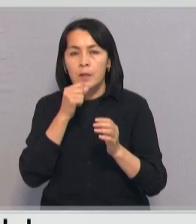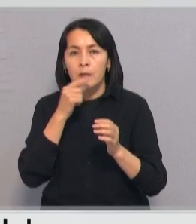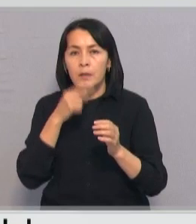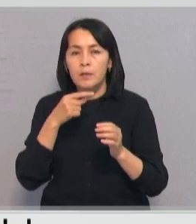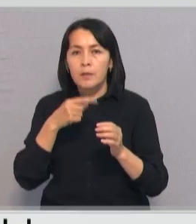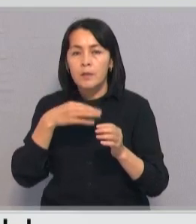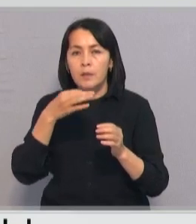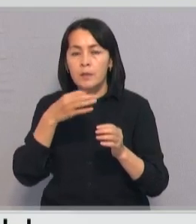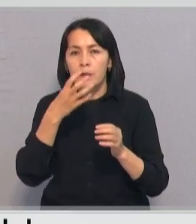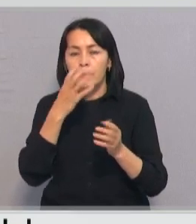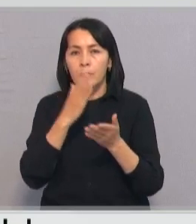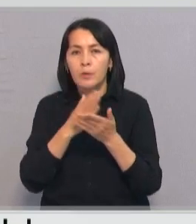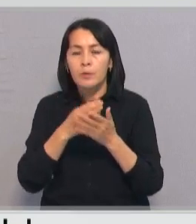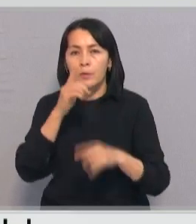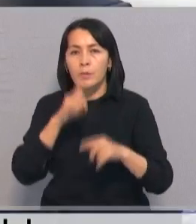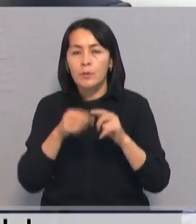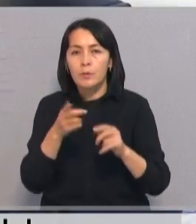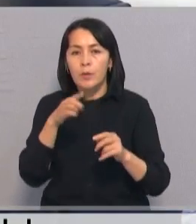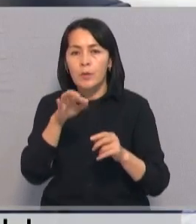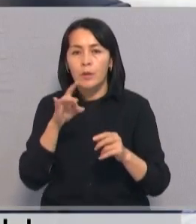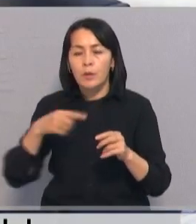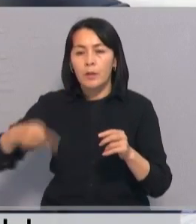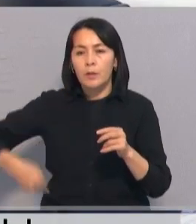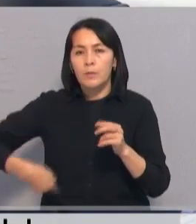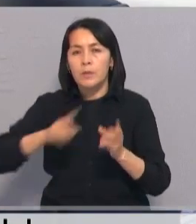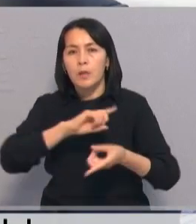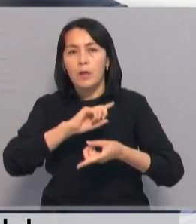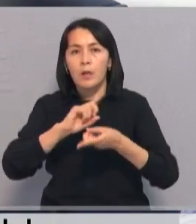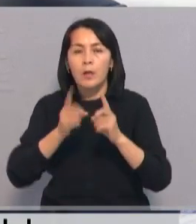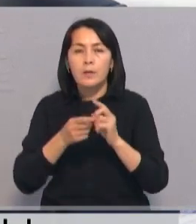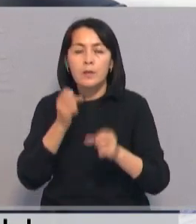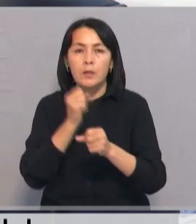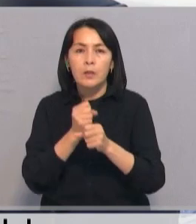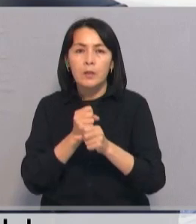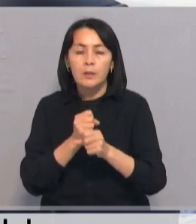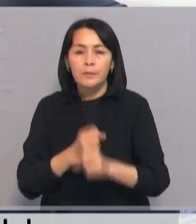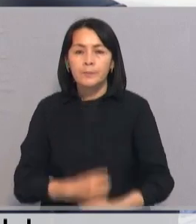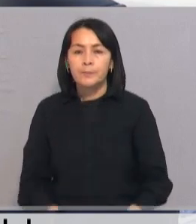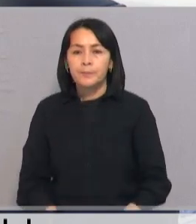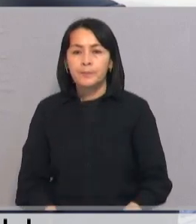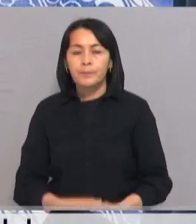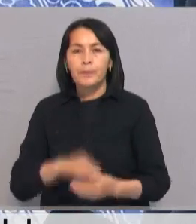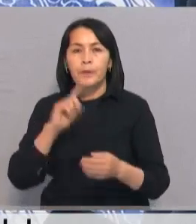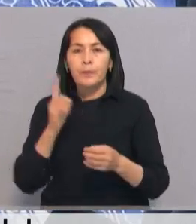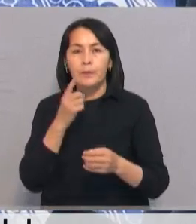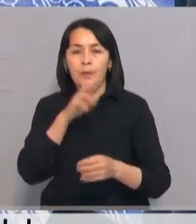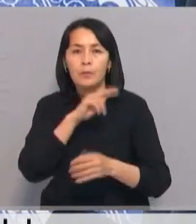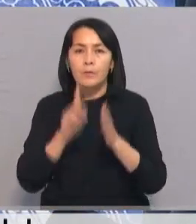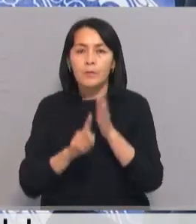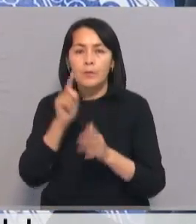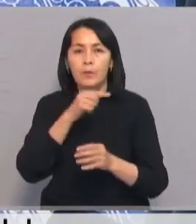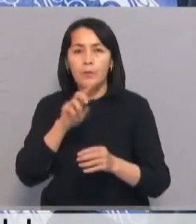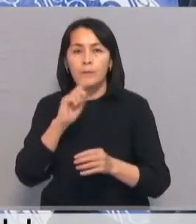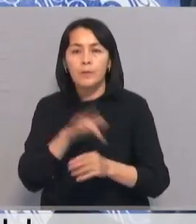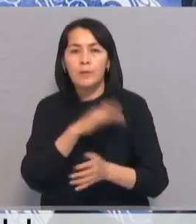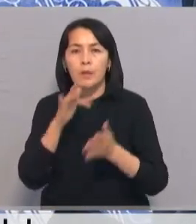гемодиализ аппаратына таңылған ол туыстық донор арқылы бүйрек трансплантациясын жасатуға бел байлапты. Бірден іске кіріскен нөмірі